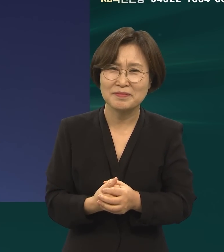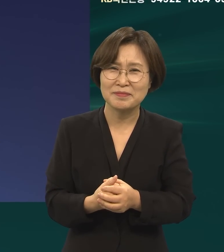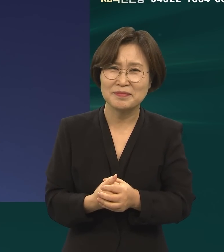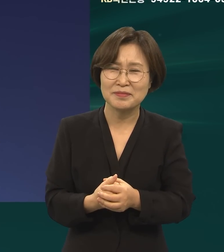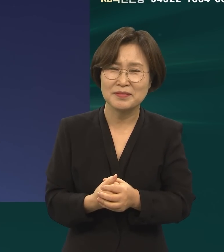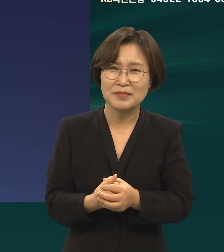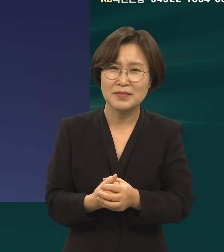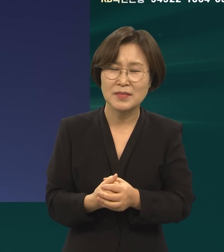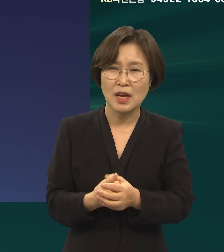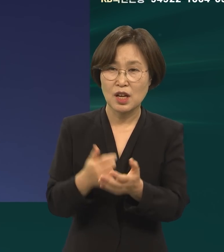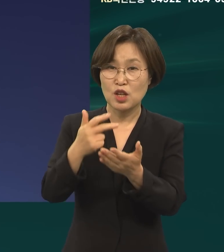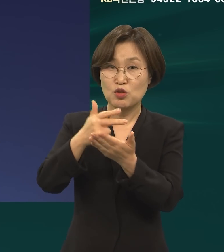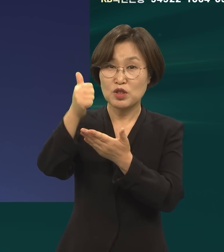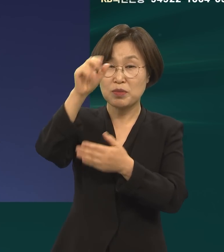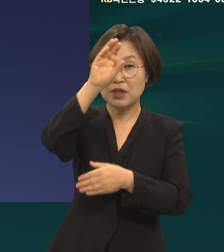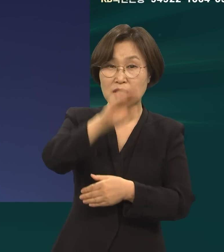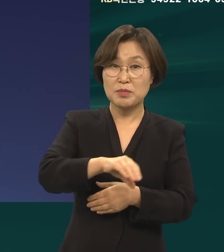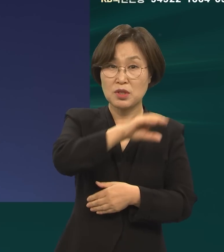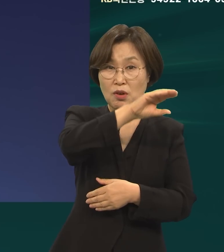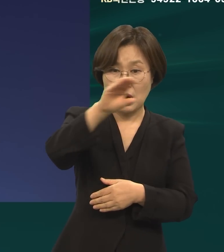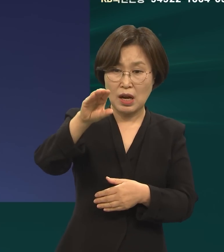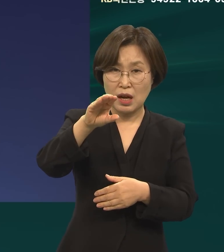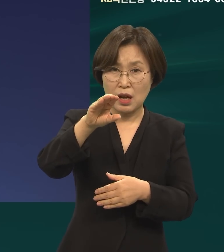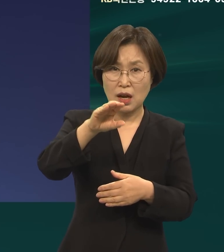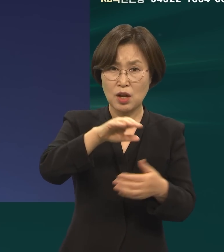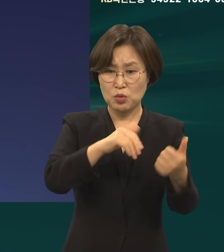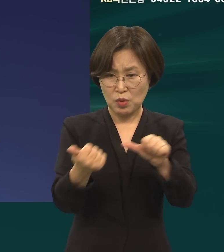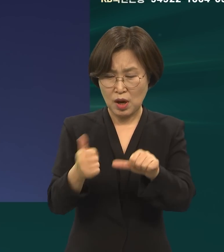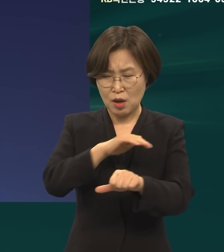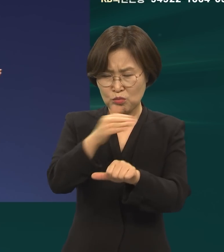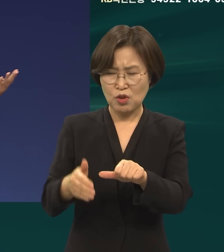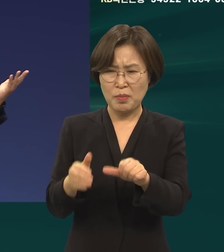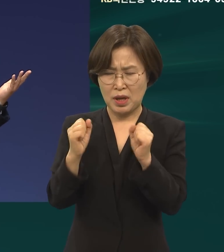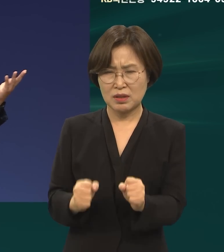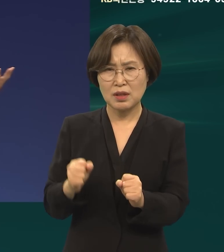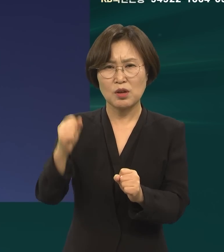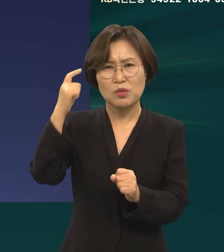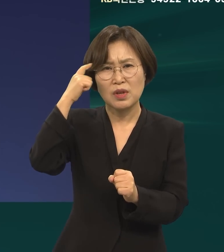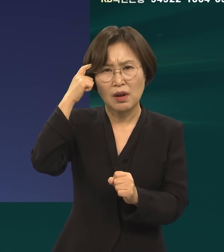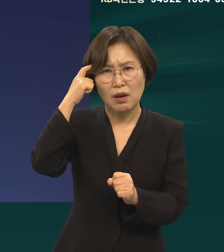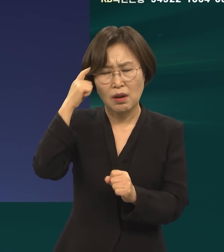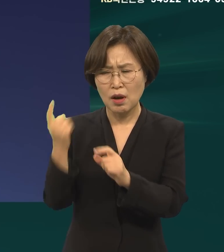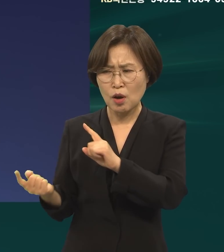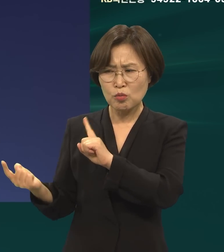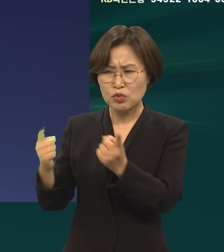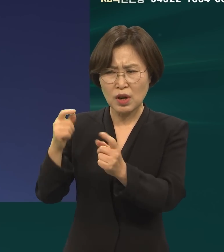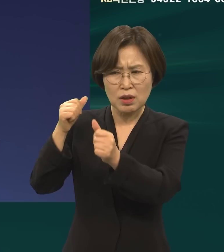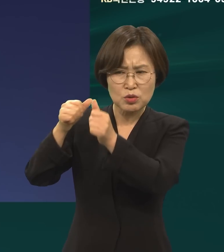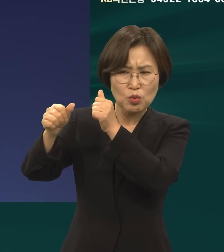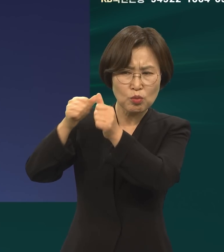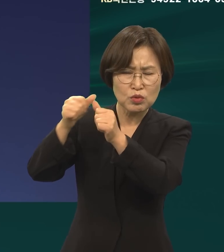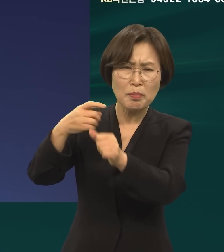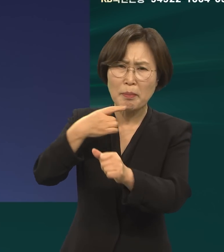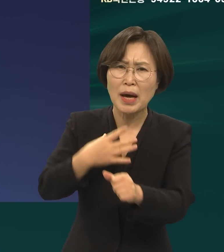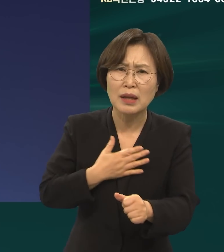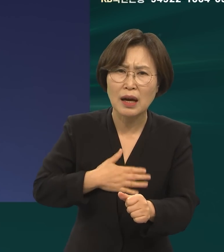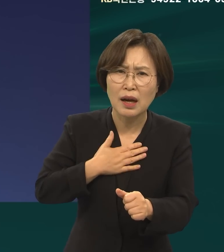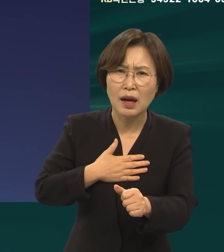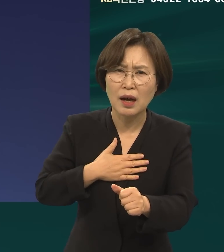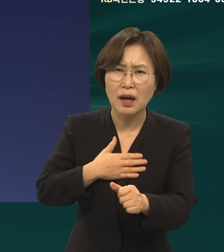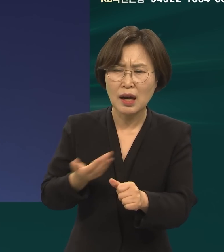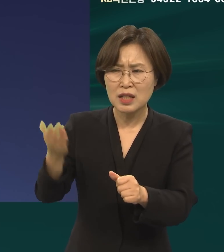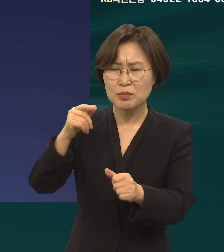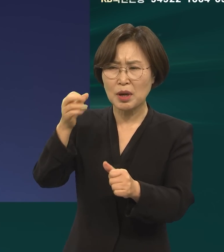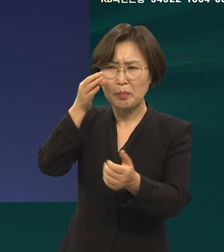십자가에서 돌아가신 채 무덤에 계시기 때문입니다. 부활하셨다는 소문은 많이 들리는데 답답해 죽겠어요. 본 적이 없기